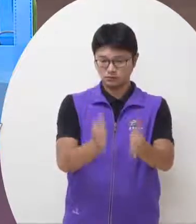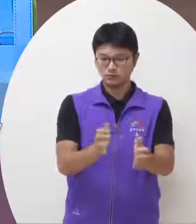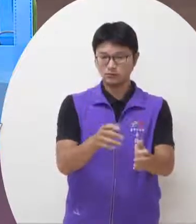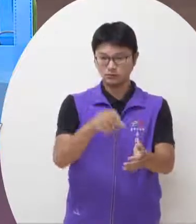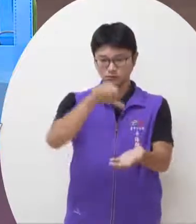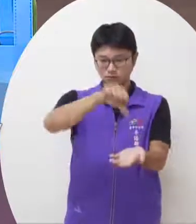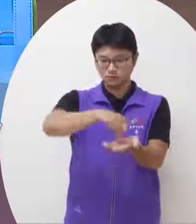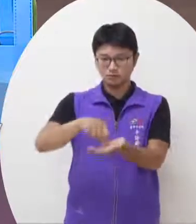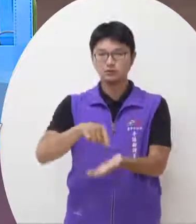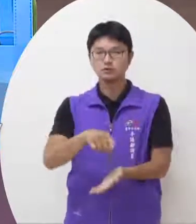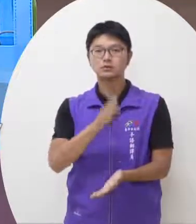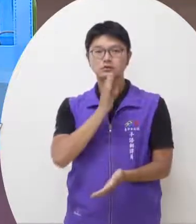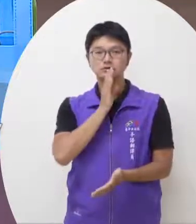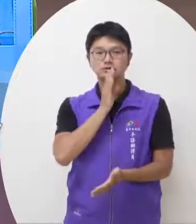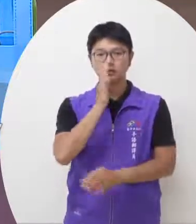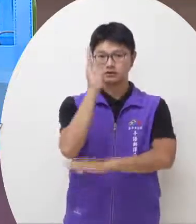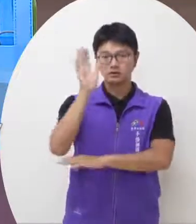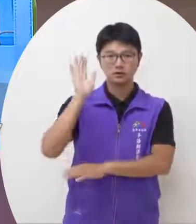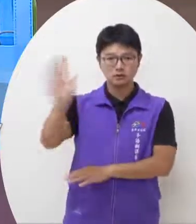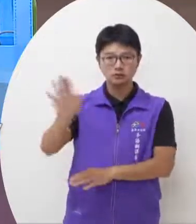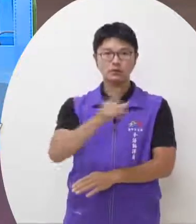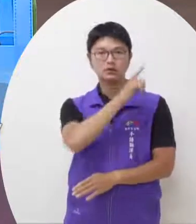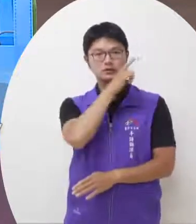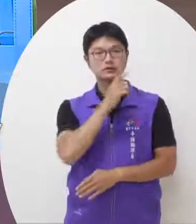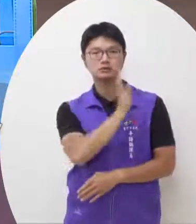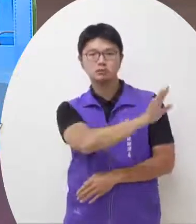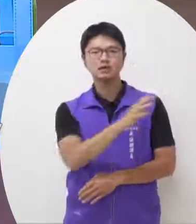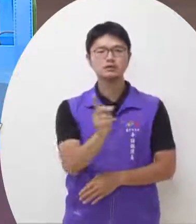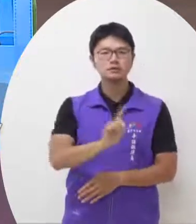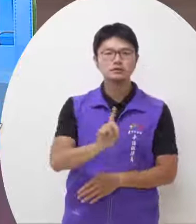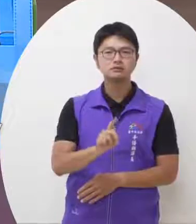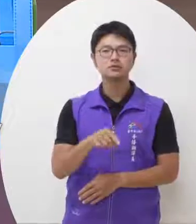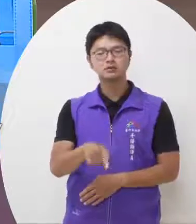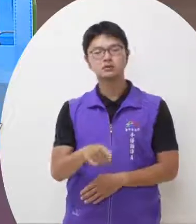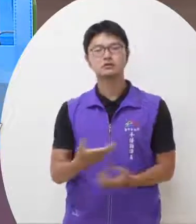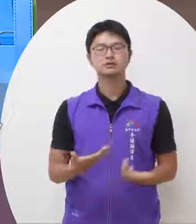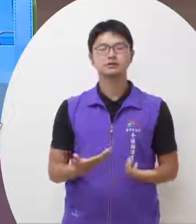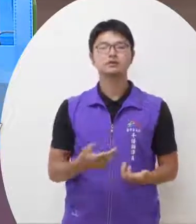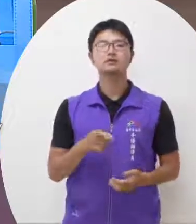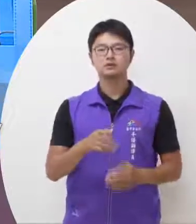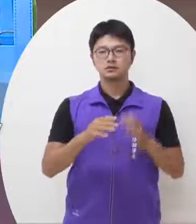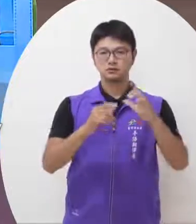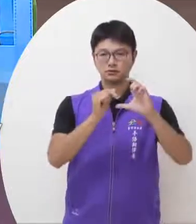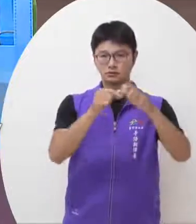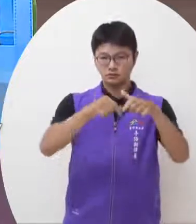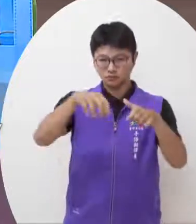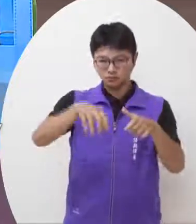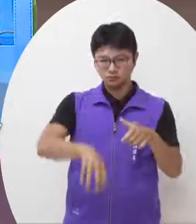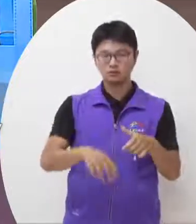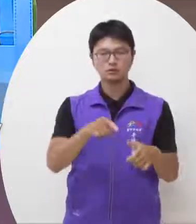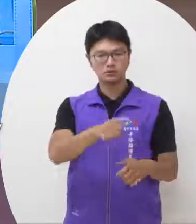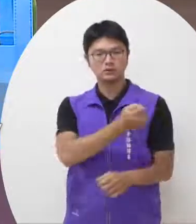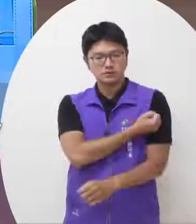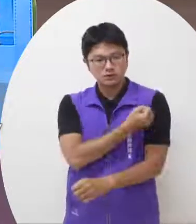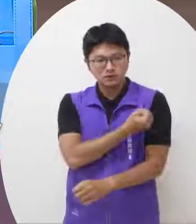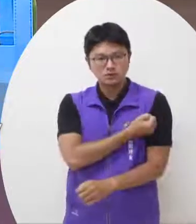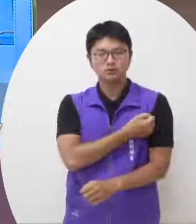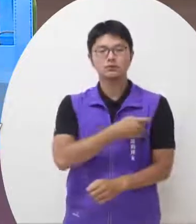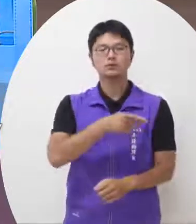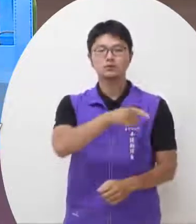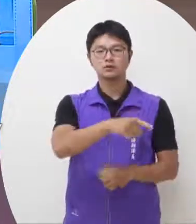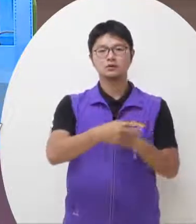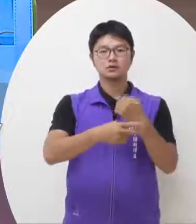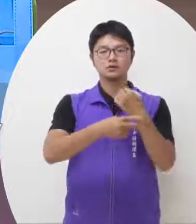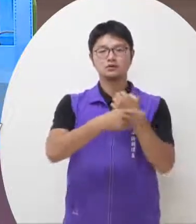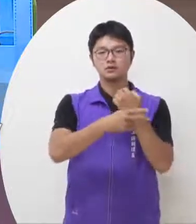且算树林呢，那个都会有争议哈。然后我就拜托区公所辛苦一点，因为每个里去找29个